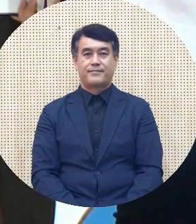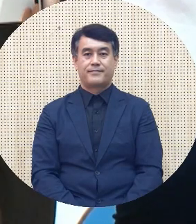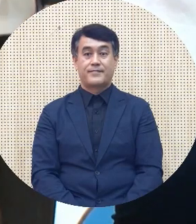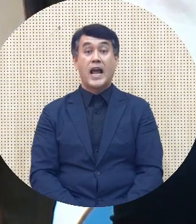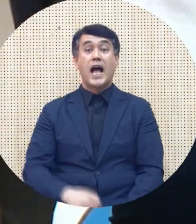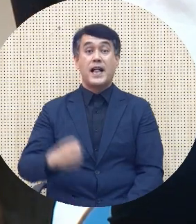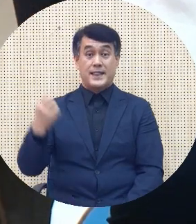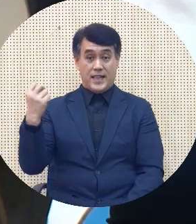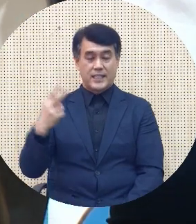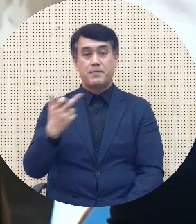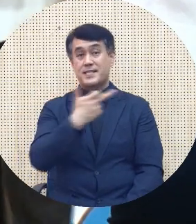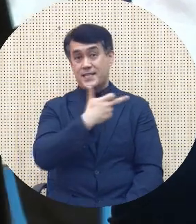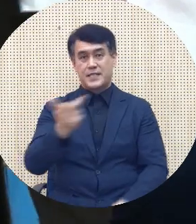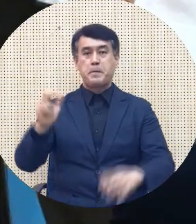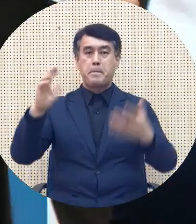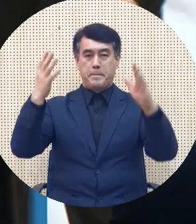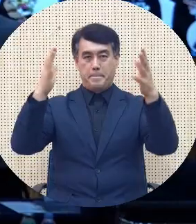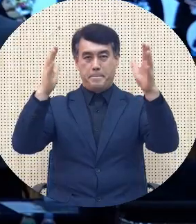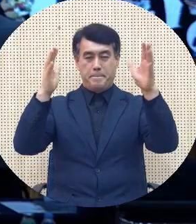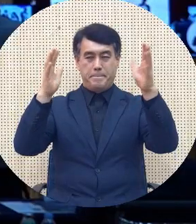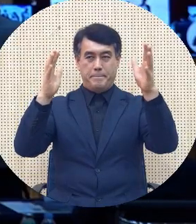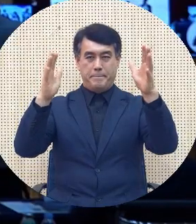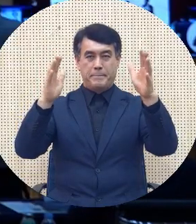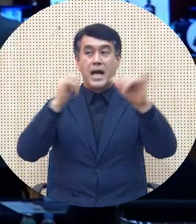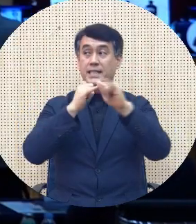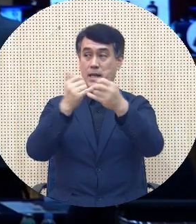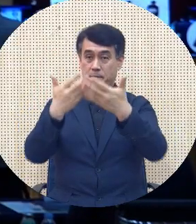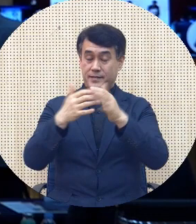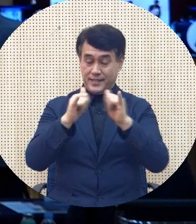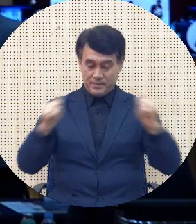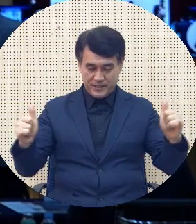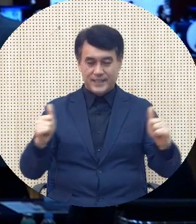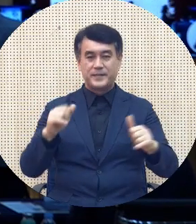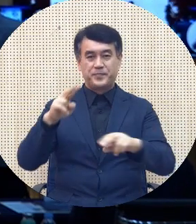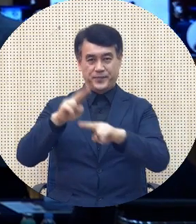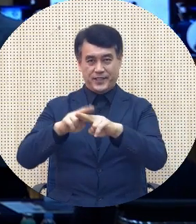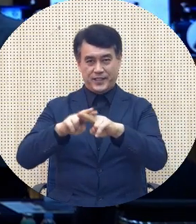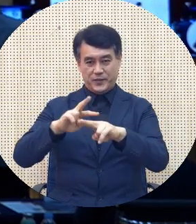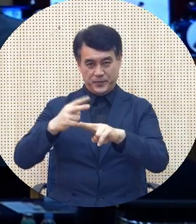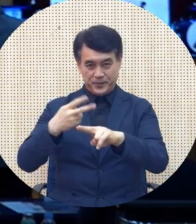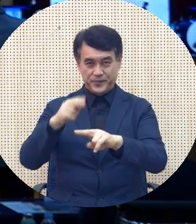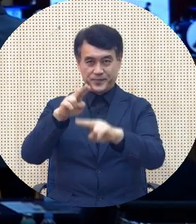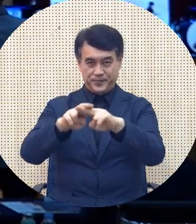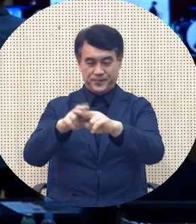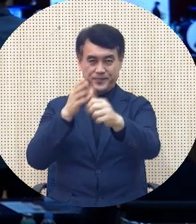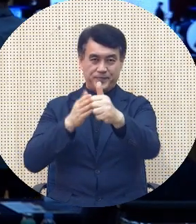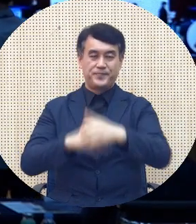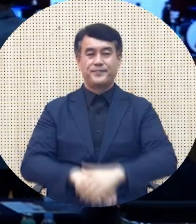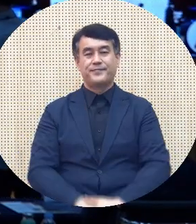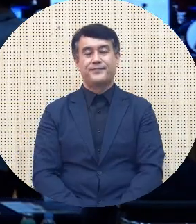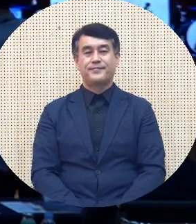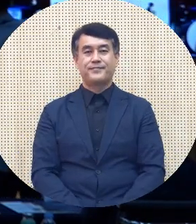다시 한번 큰 박수 부탁드리겠습니다. 수상자 분들께서는 자리로 돌아가 주시기 바랍니다.